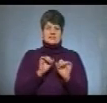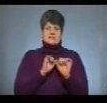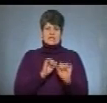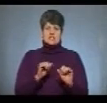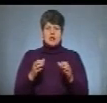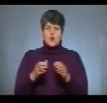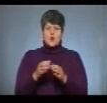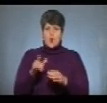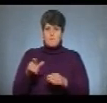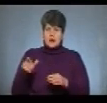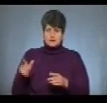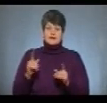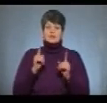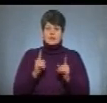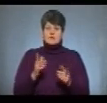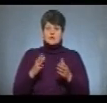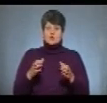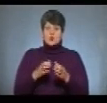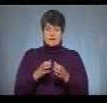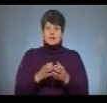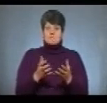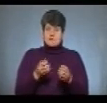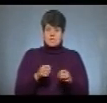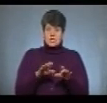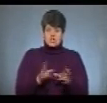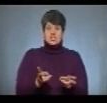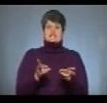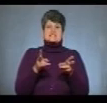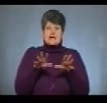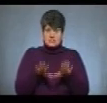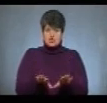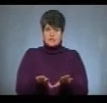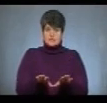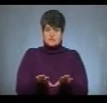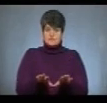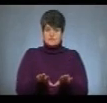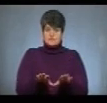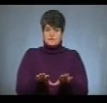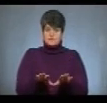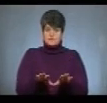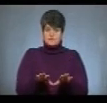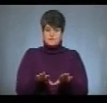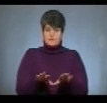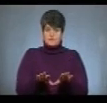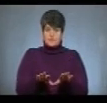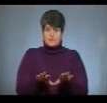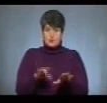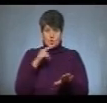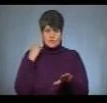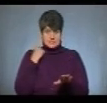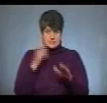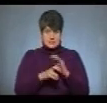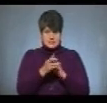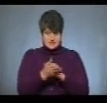І навіть якщо громада, наприклад, приймає рішення залишитися в лоні Російської церкви, це